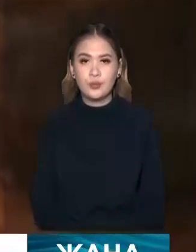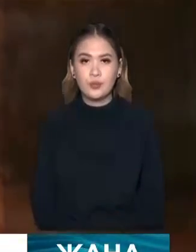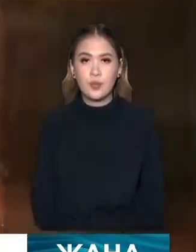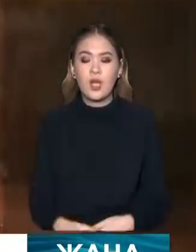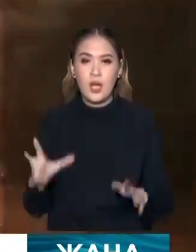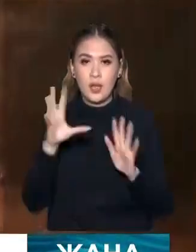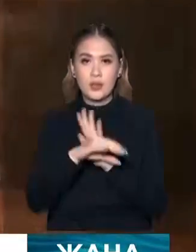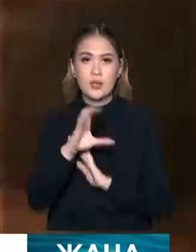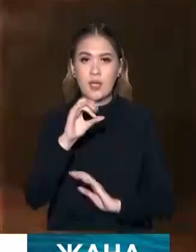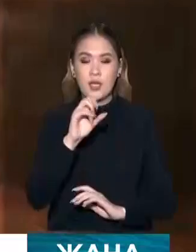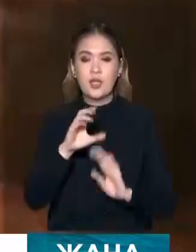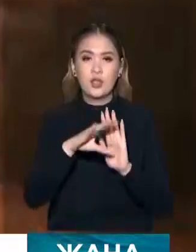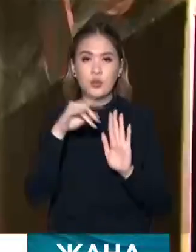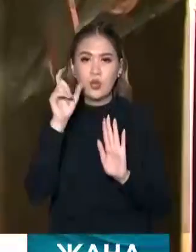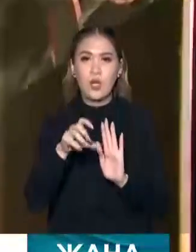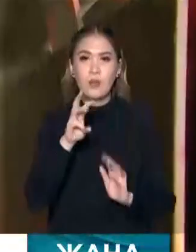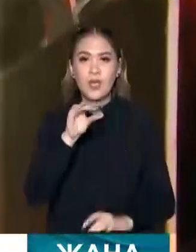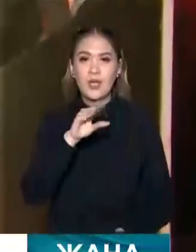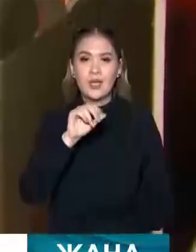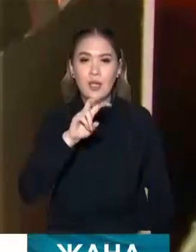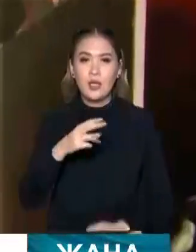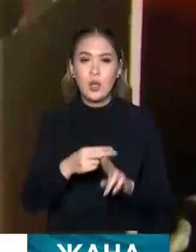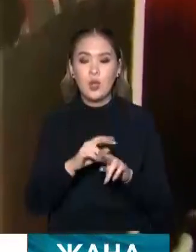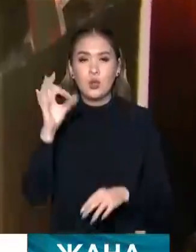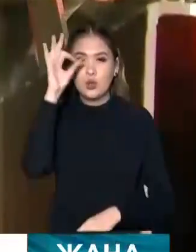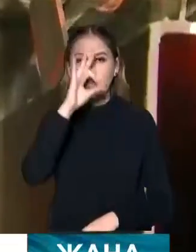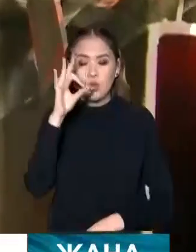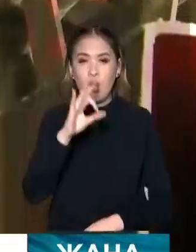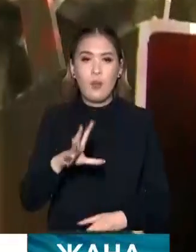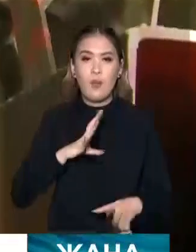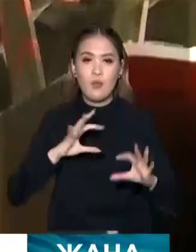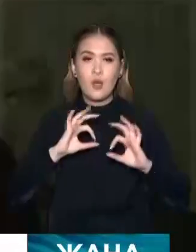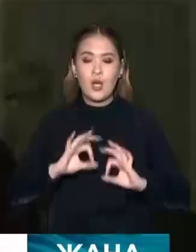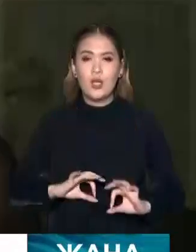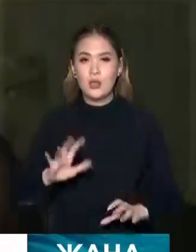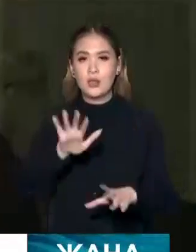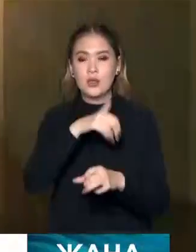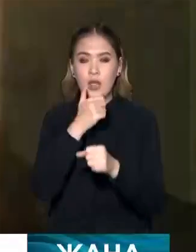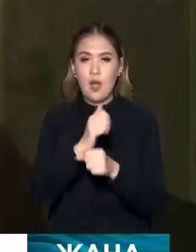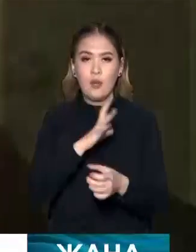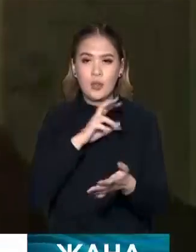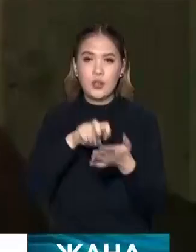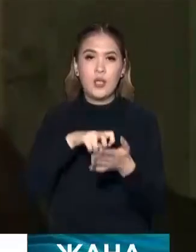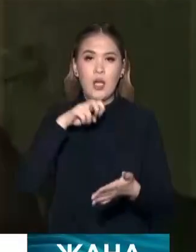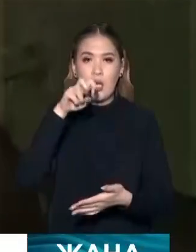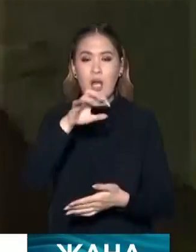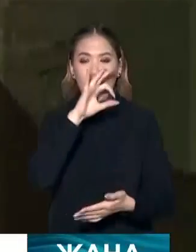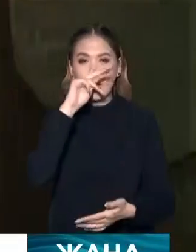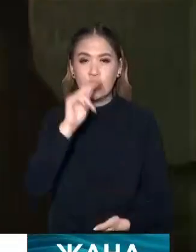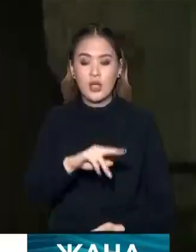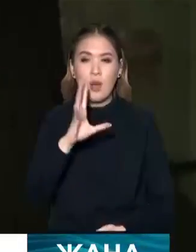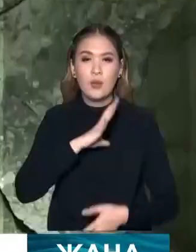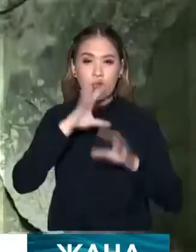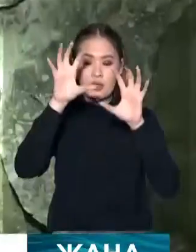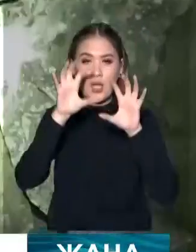Сонымен қатар сенат депутаттары Арселор Митталдың мәселесі бойынша бас прокуратураға сауал жолдады. Олар кінәлілердің